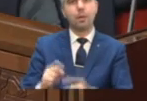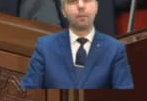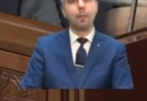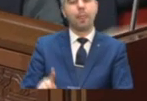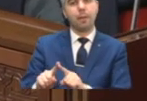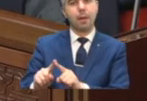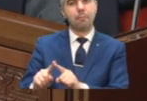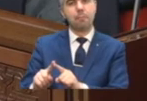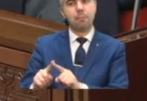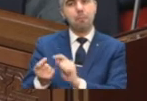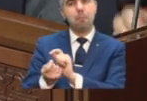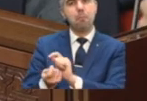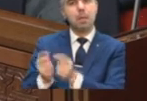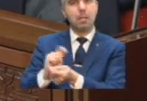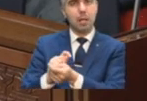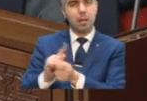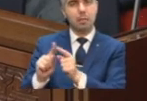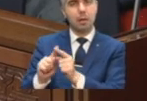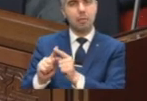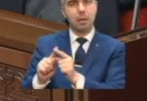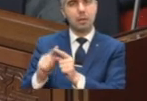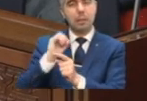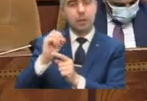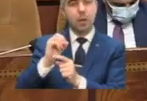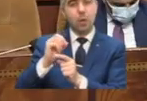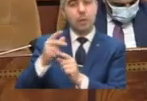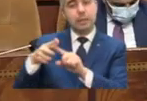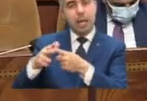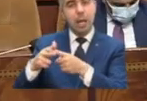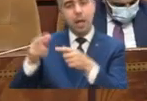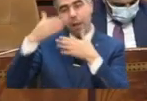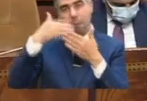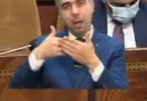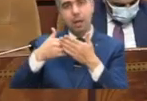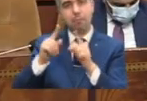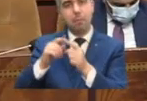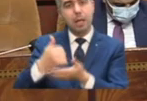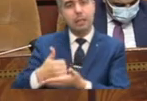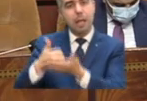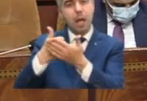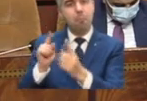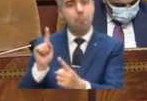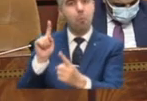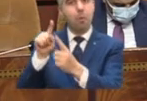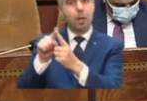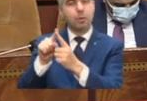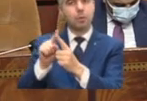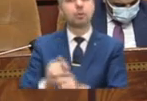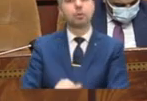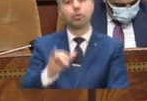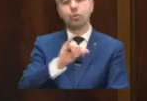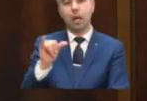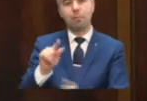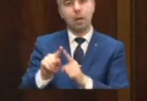الاستبدال الاستيراد بالصناعة الوطنية. راه ما كاينش بديل على الدعم المباشر بدل التعويل فقط على الرفع